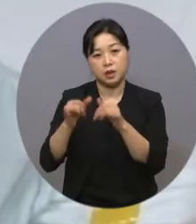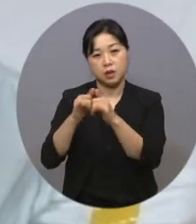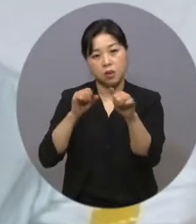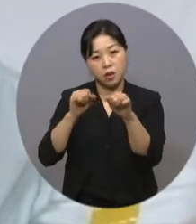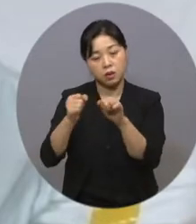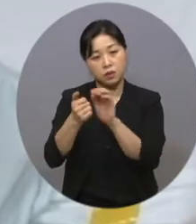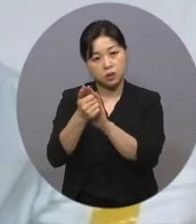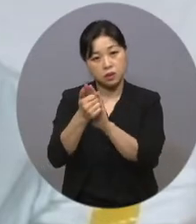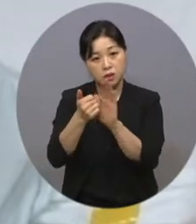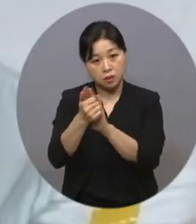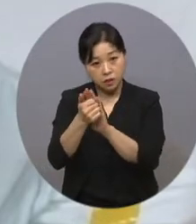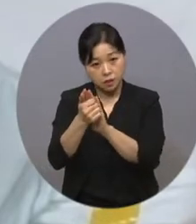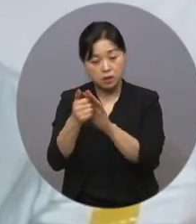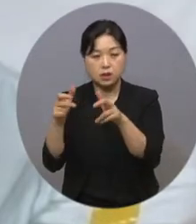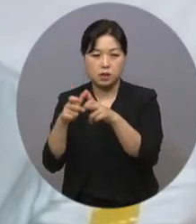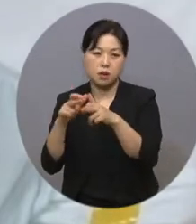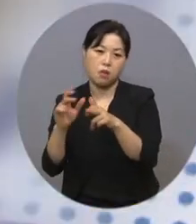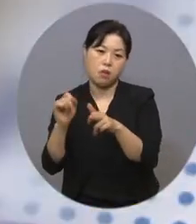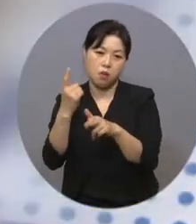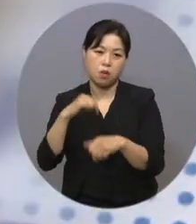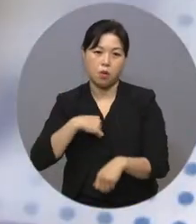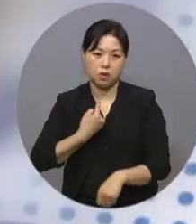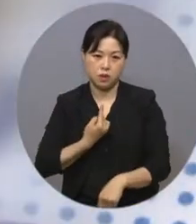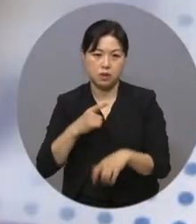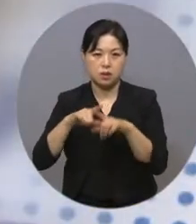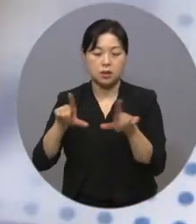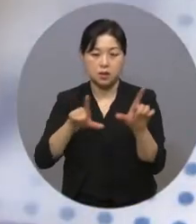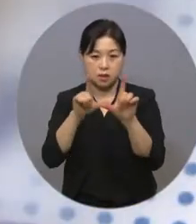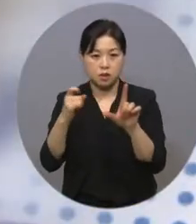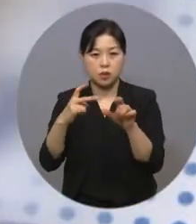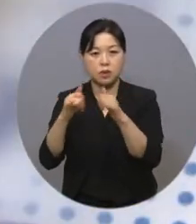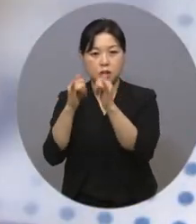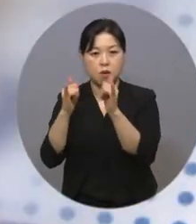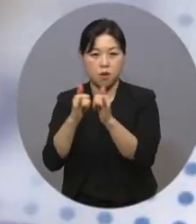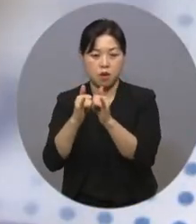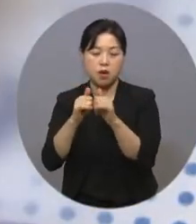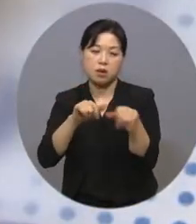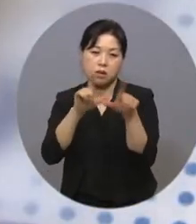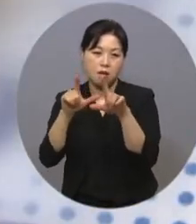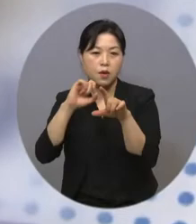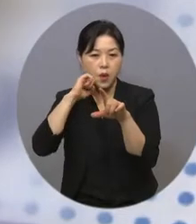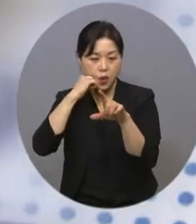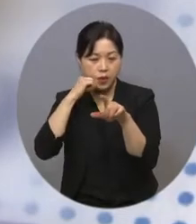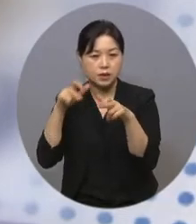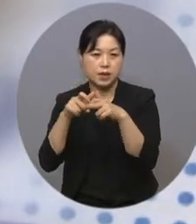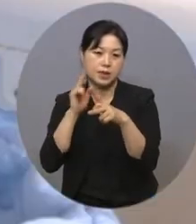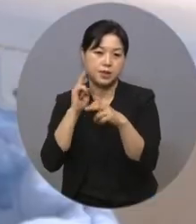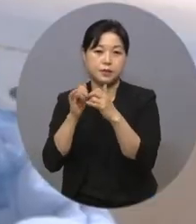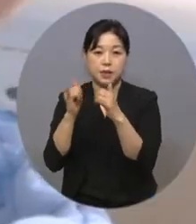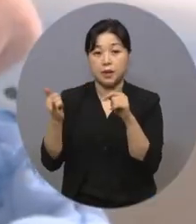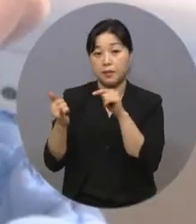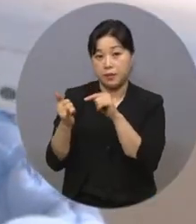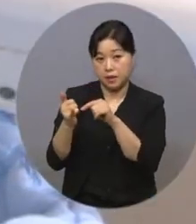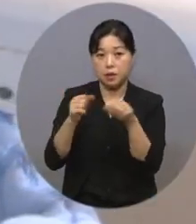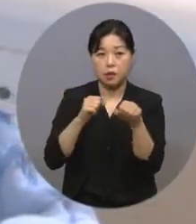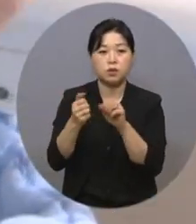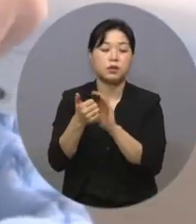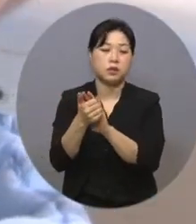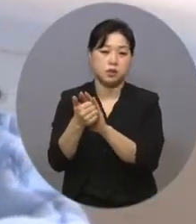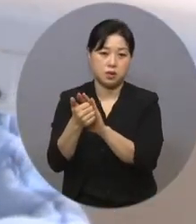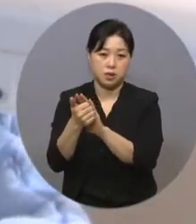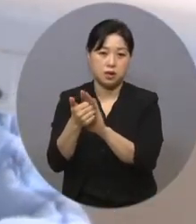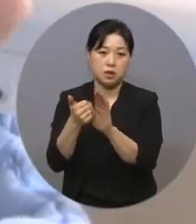활동지원 서비스는 장애로 인해 혼자서 일상생활이나 사회생활이 어려운 중증장애인을 대상으로